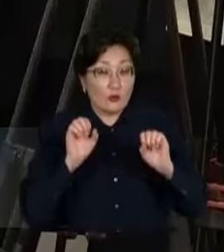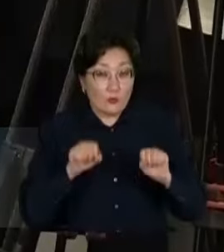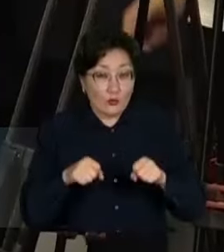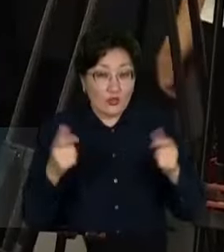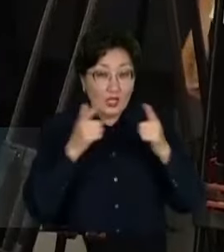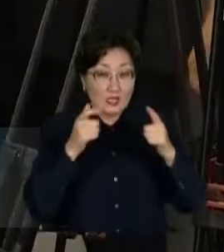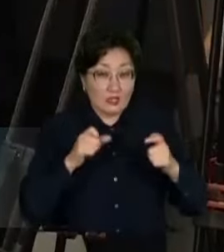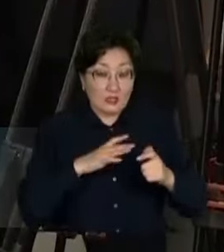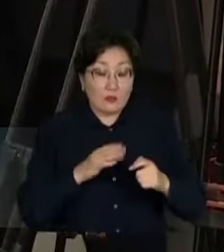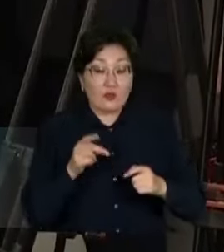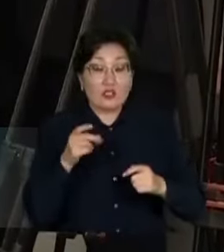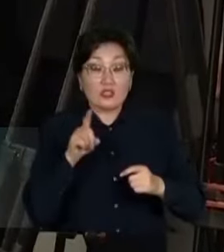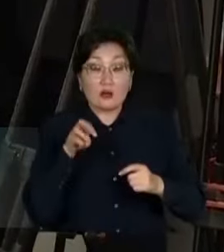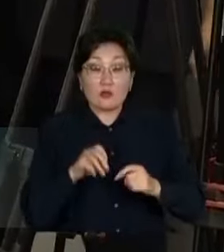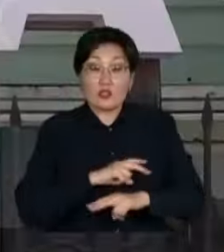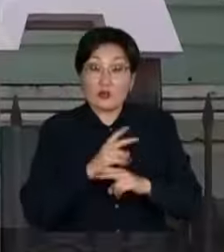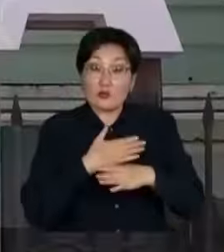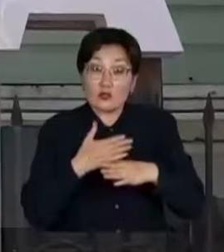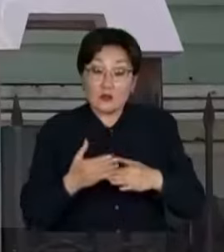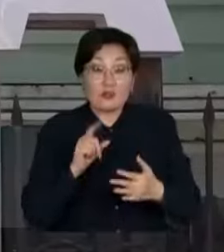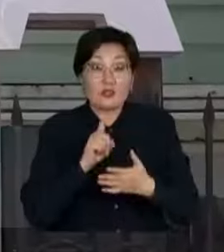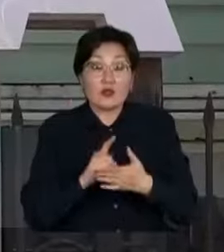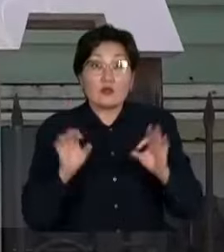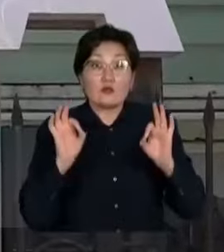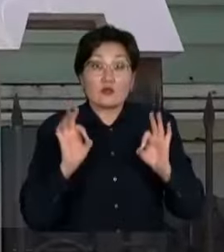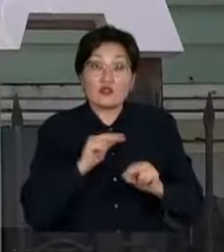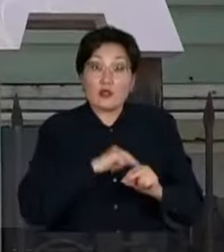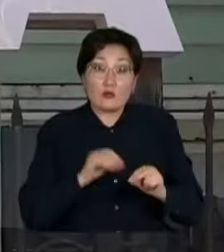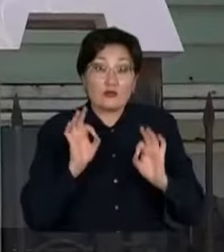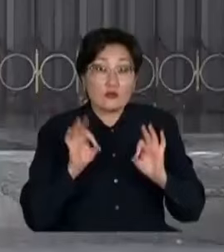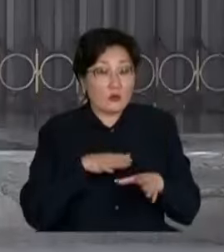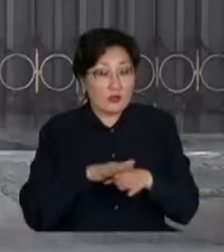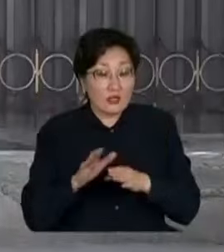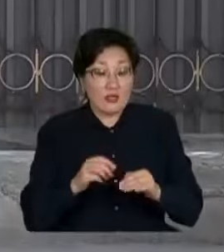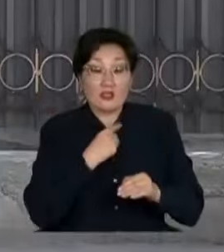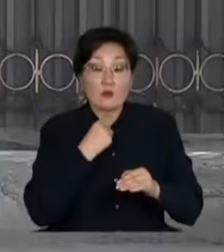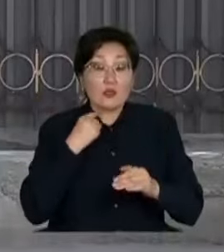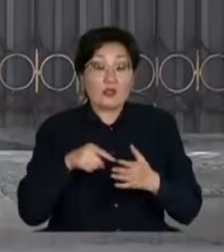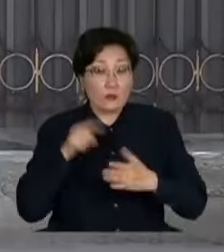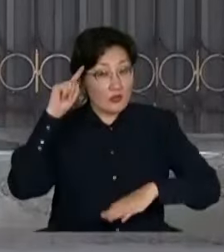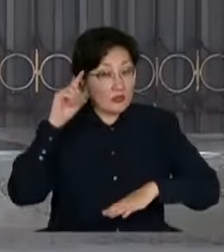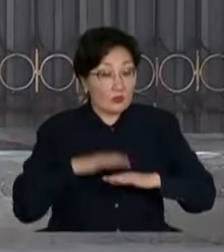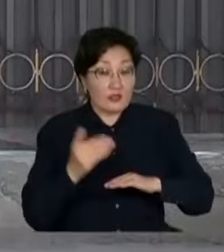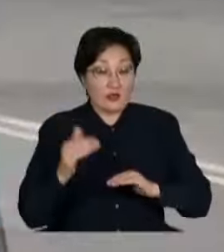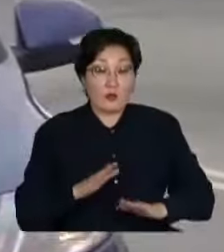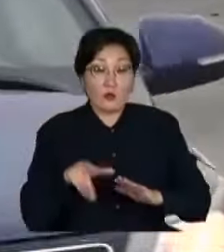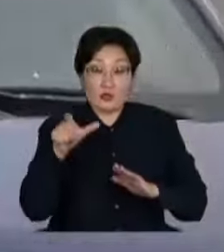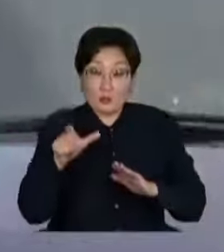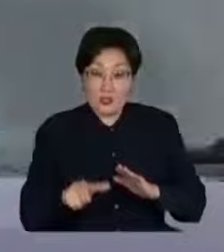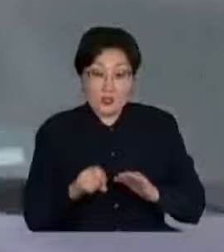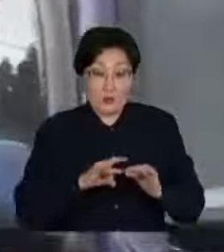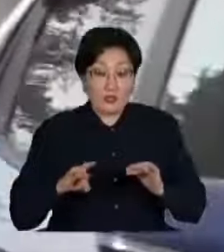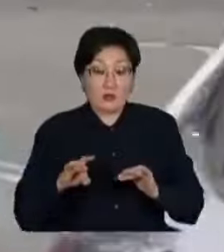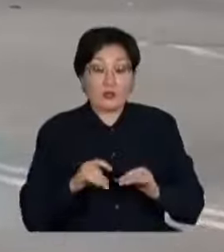айтты. Айта кетейік, Шерзат Болаттың қазасынан кейін міндеттерін тиісінше орындамағаны үшін бүгін Талғар қаласының әкімі мен оның орынбасары және